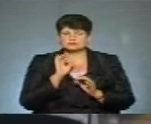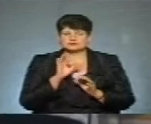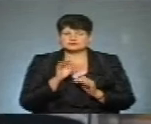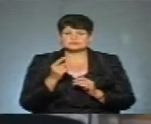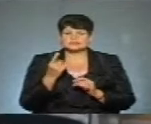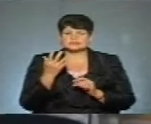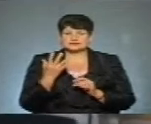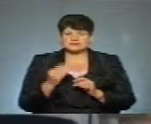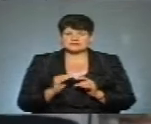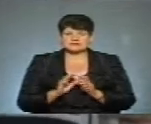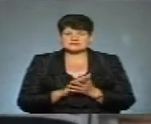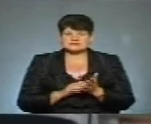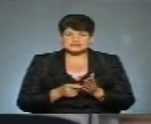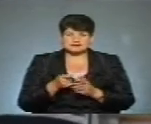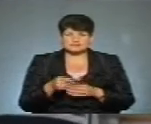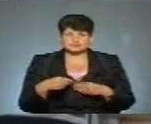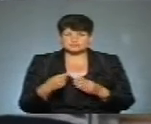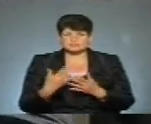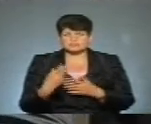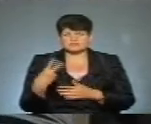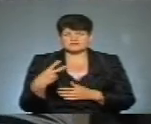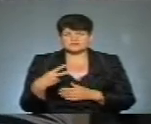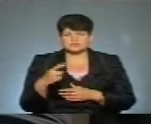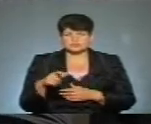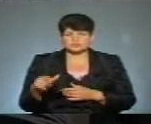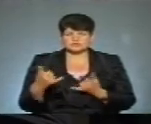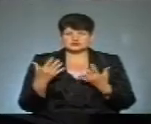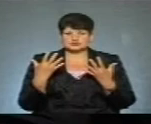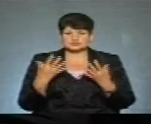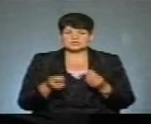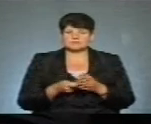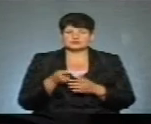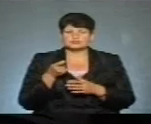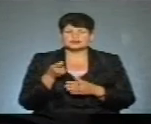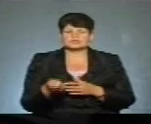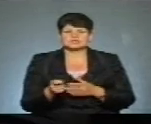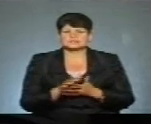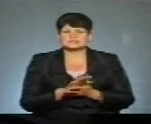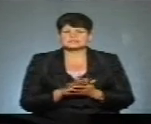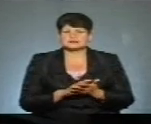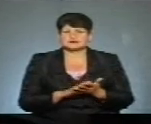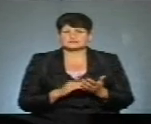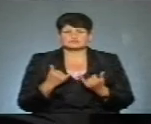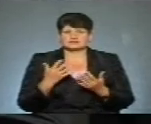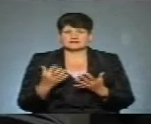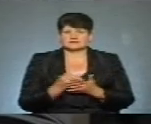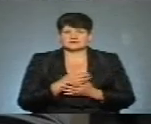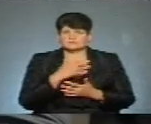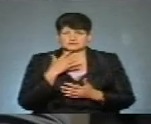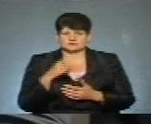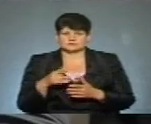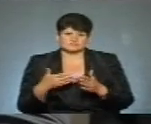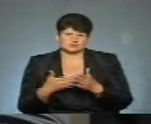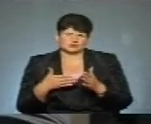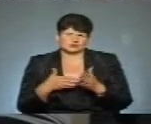за день заявки на вступ подають до 20 людей. З сьогоднішнього дня подача заявок, то сьогодні не вдалося багато людей, тобто до